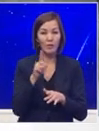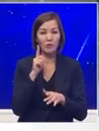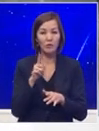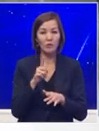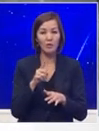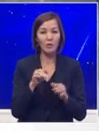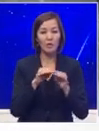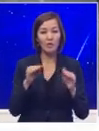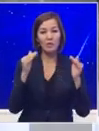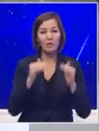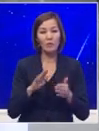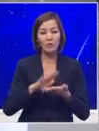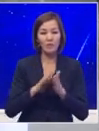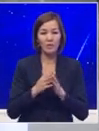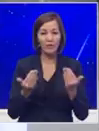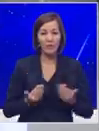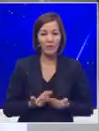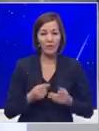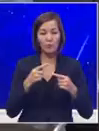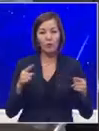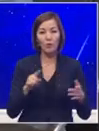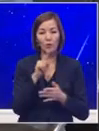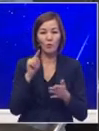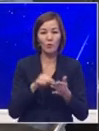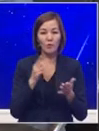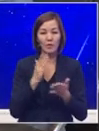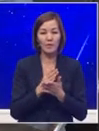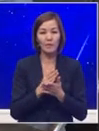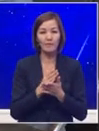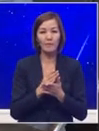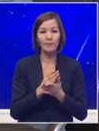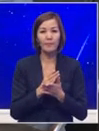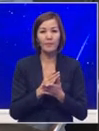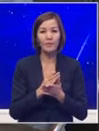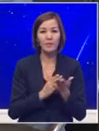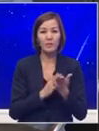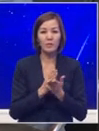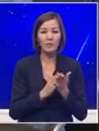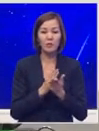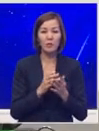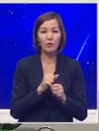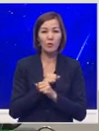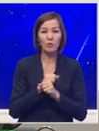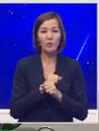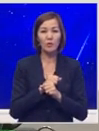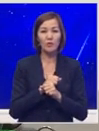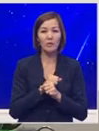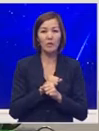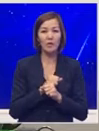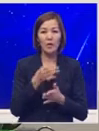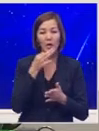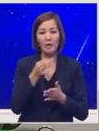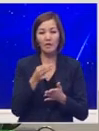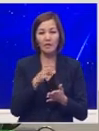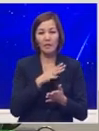низкий уровень жизни сельчан и многое другое Багдад байшалов до выхода на заслуженный отдых занимал ряд ответственных должностей